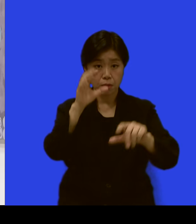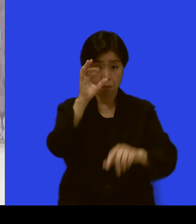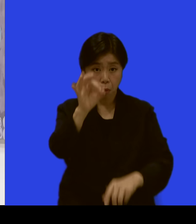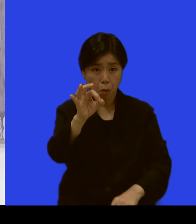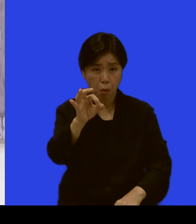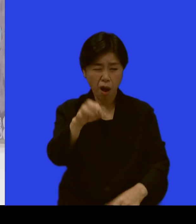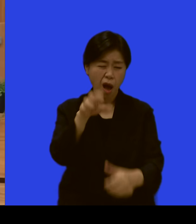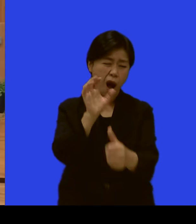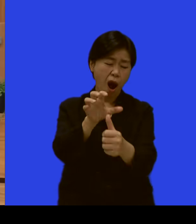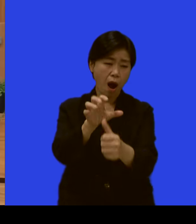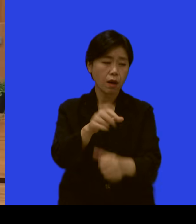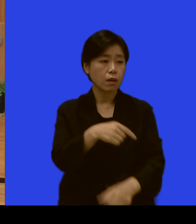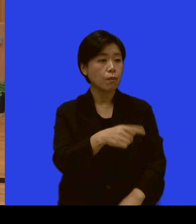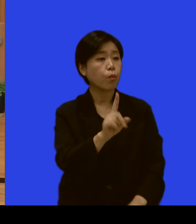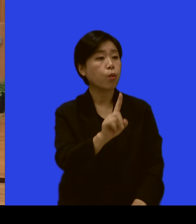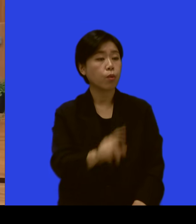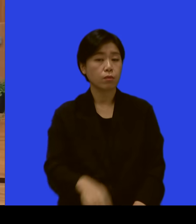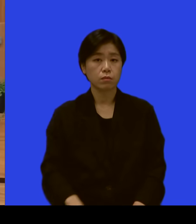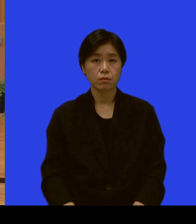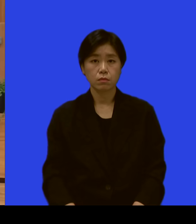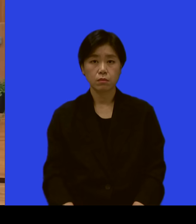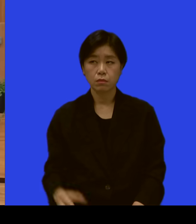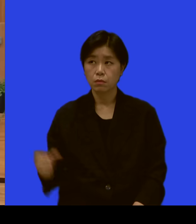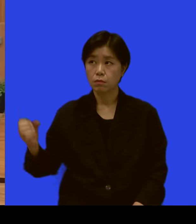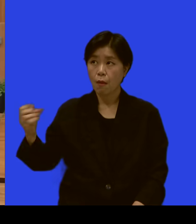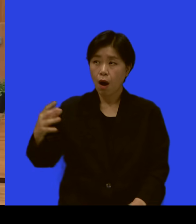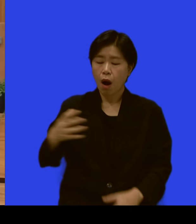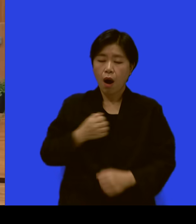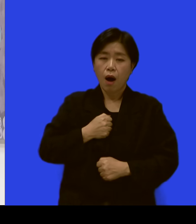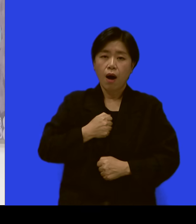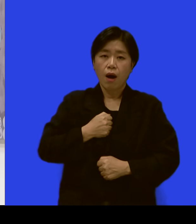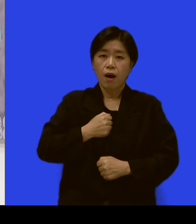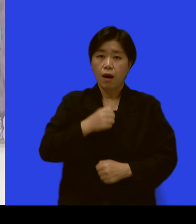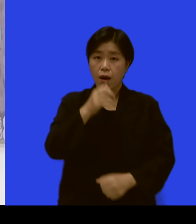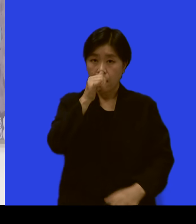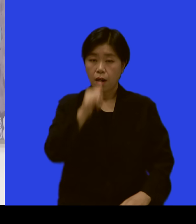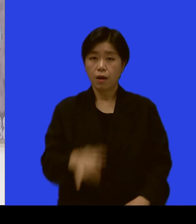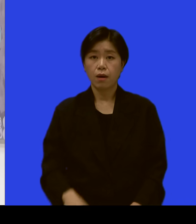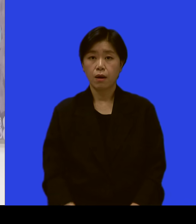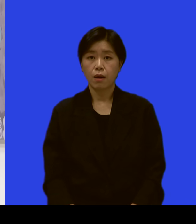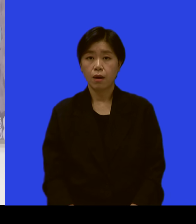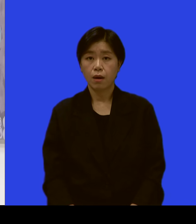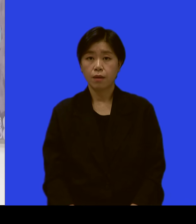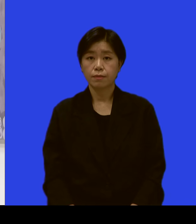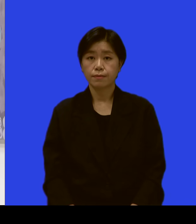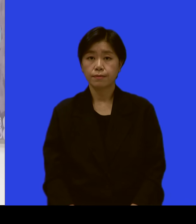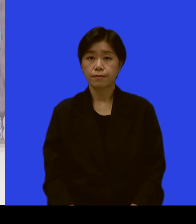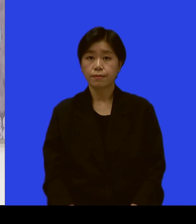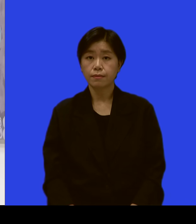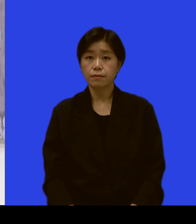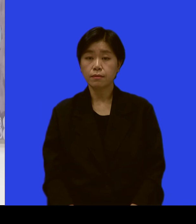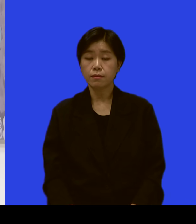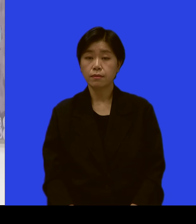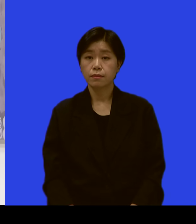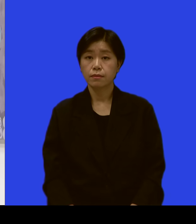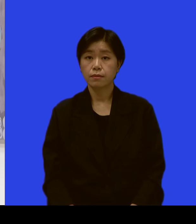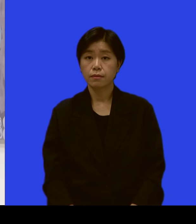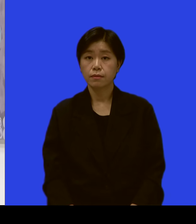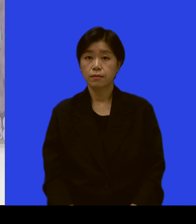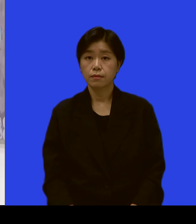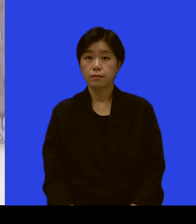너무 충격적인 음성이었어요. 예. 너무 두려움. 나름대로 신학대학교에서 여러 가지